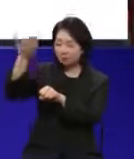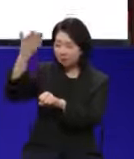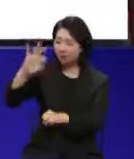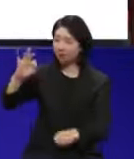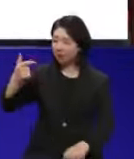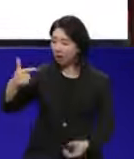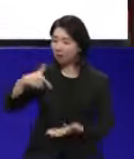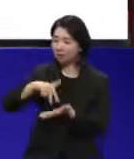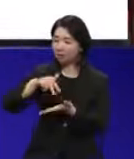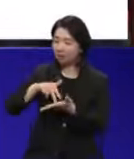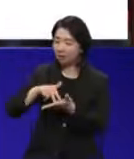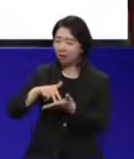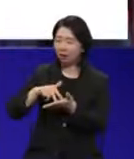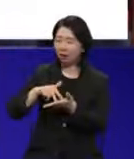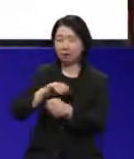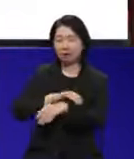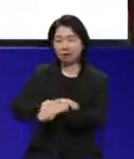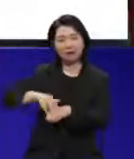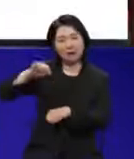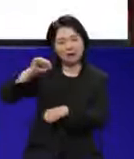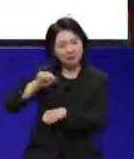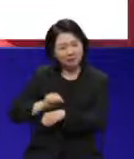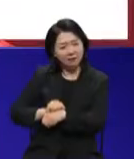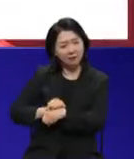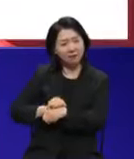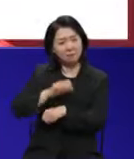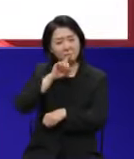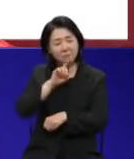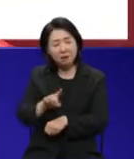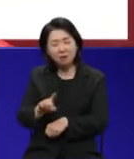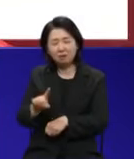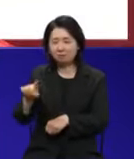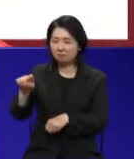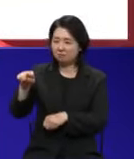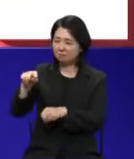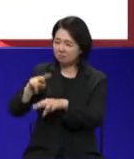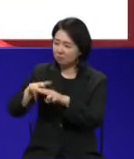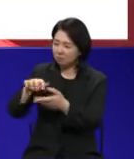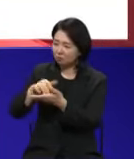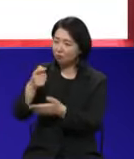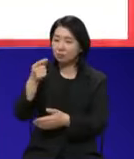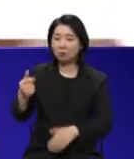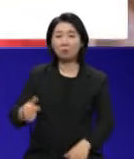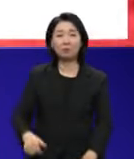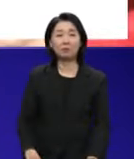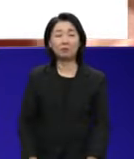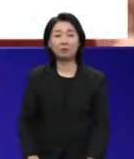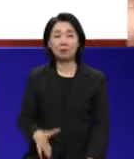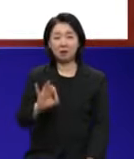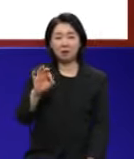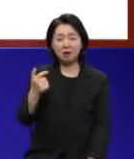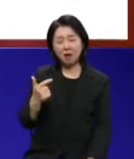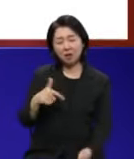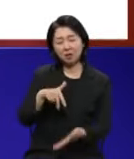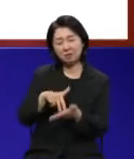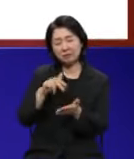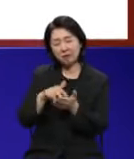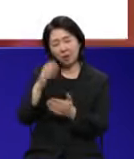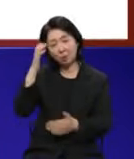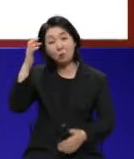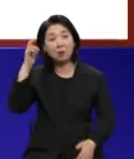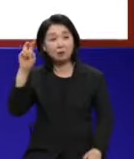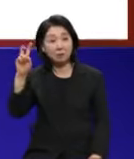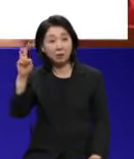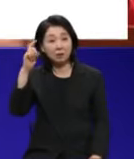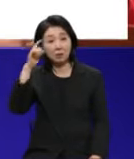위원장이 선방했다고 말하기에는 너무 의석수가 적어요 그 한동훈 위원장은 상당히 정치 입지가 어려워지지 않겠는가 게다가 또